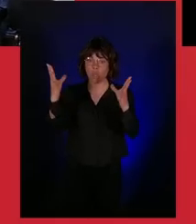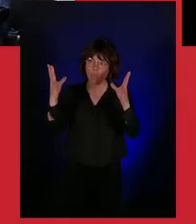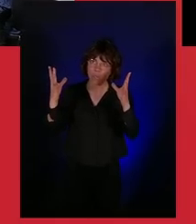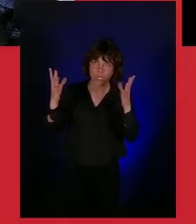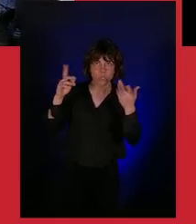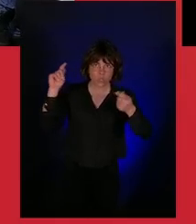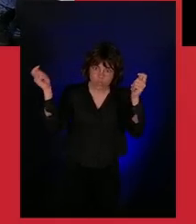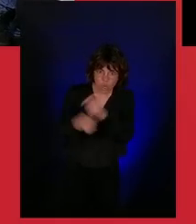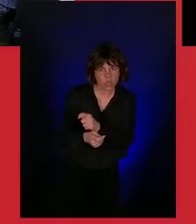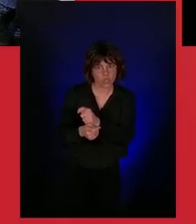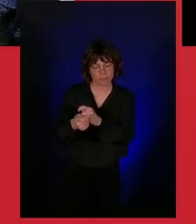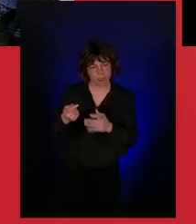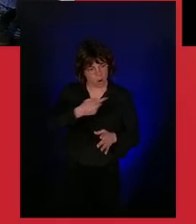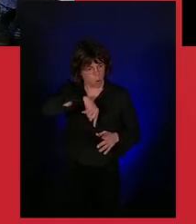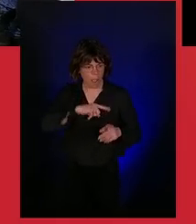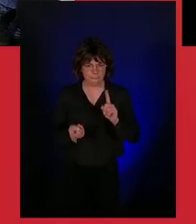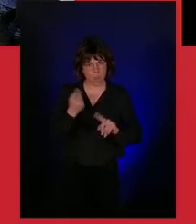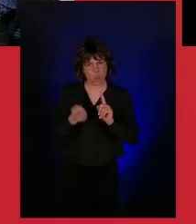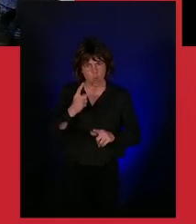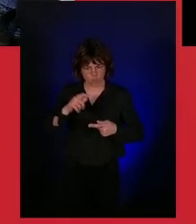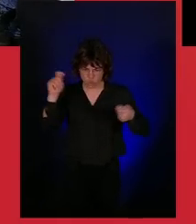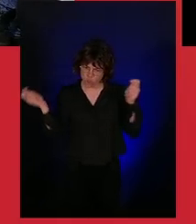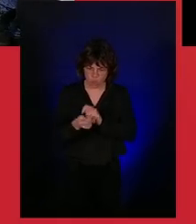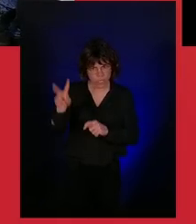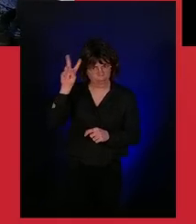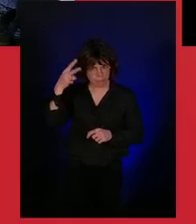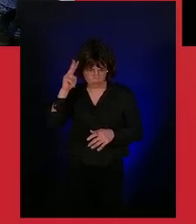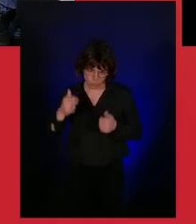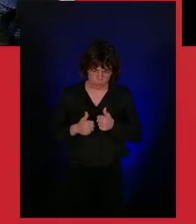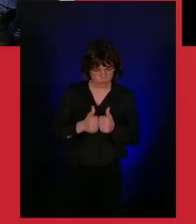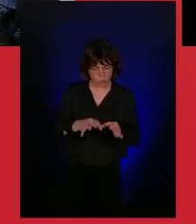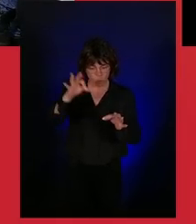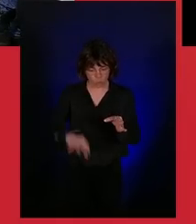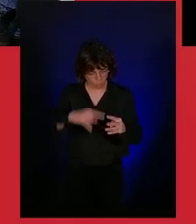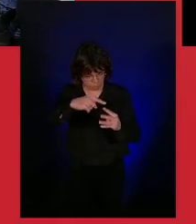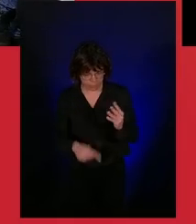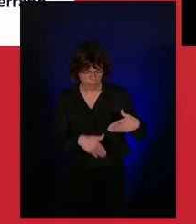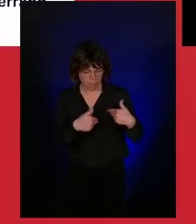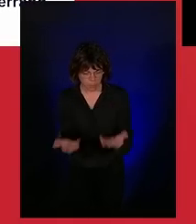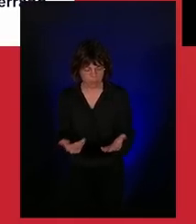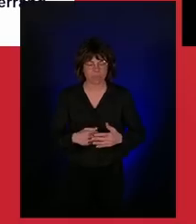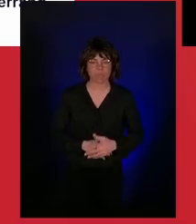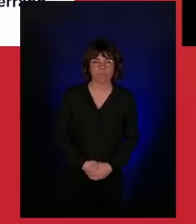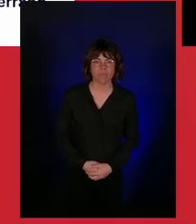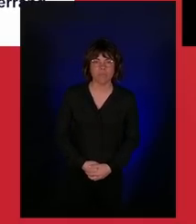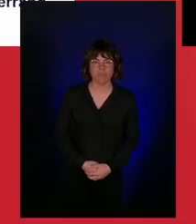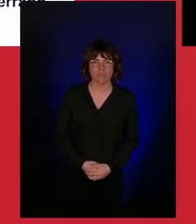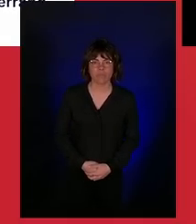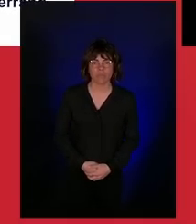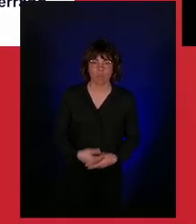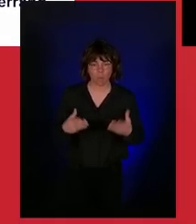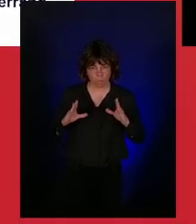et l'urgence de changer de paradigme à partir de nos solutions et propositions. Une